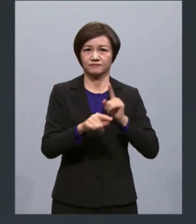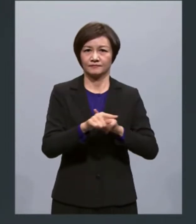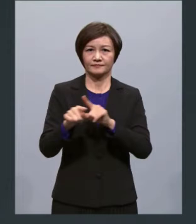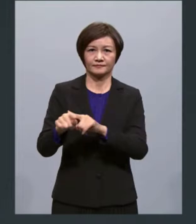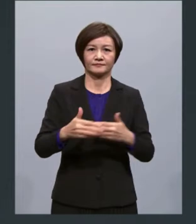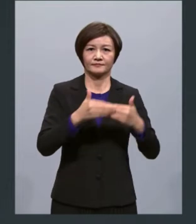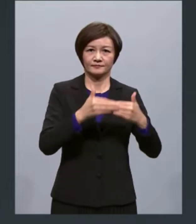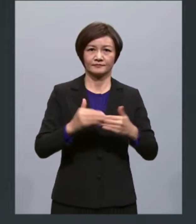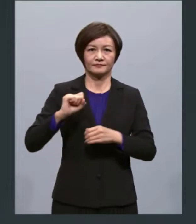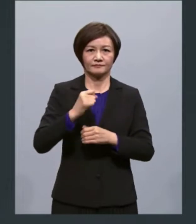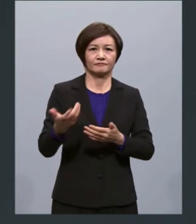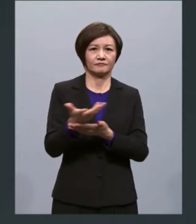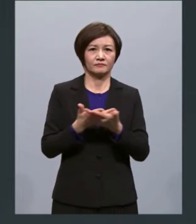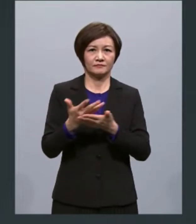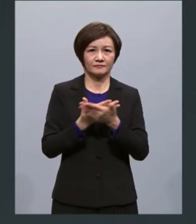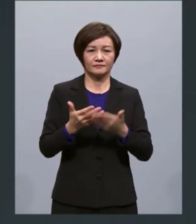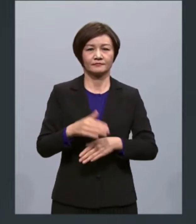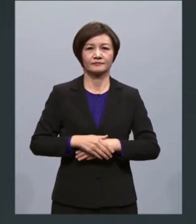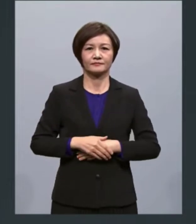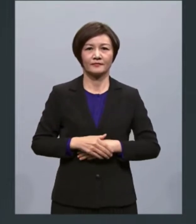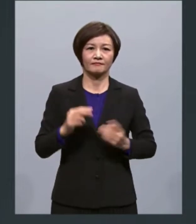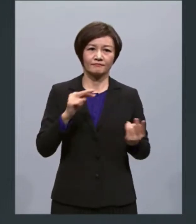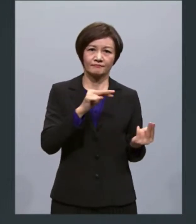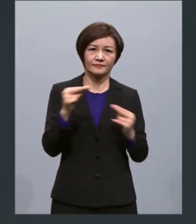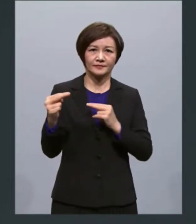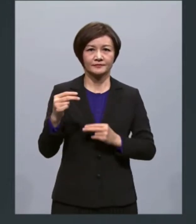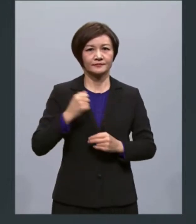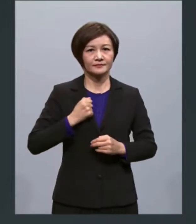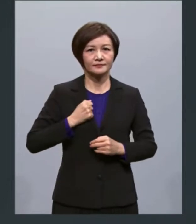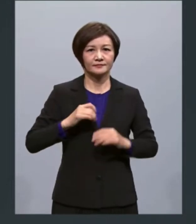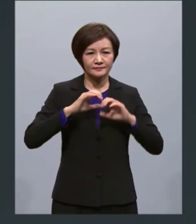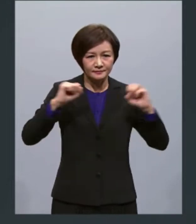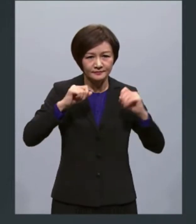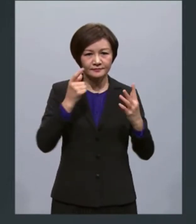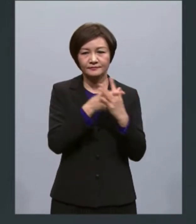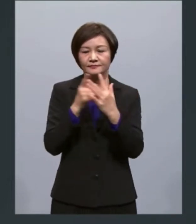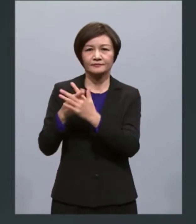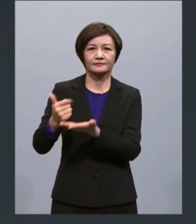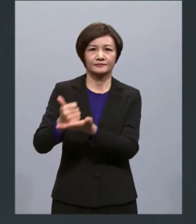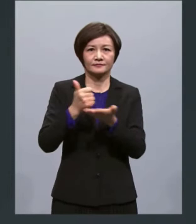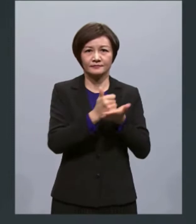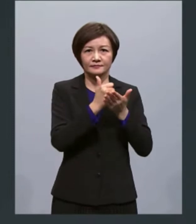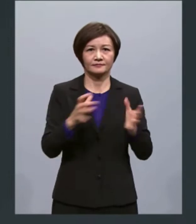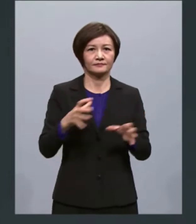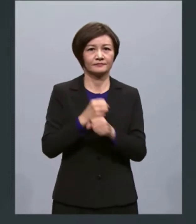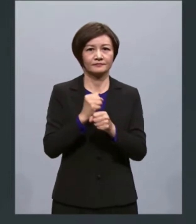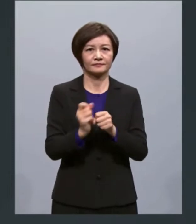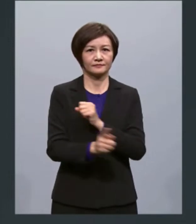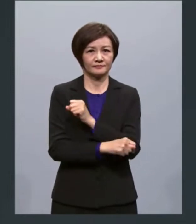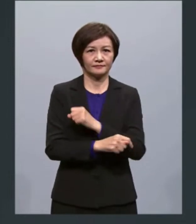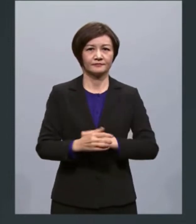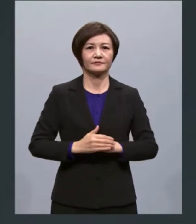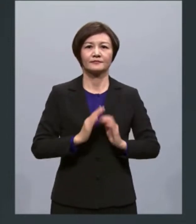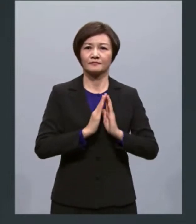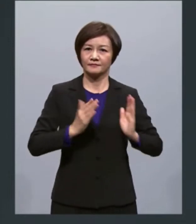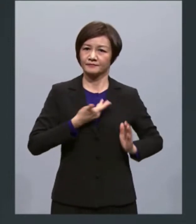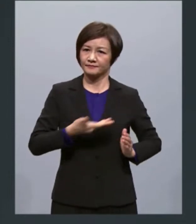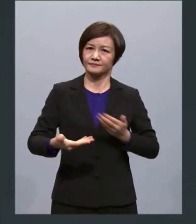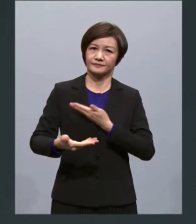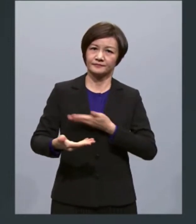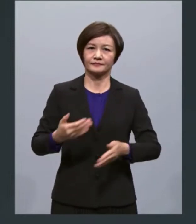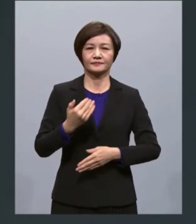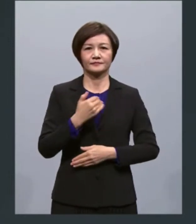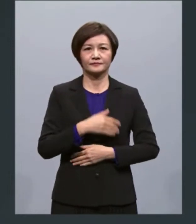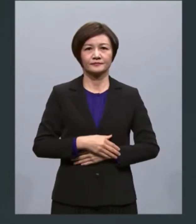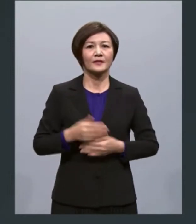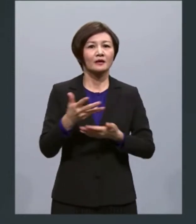陆以五个互相来交往、互相认识、互相了解、互相尊重、互相合作，最后互相谅解。